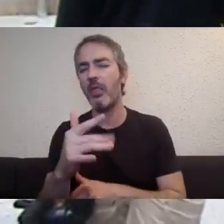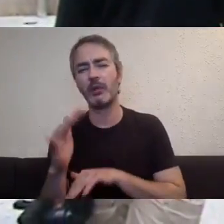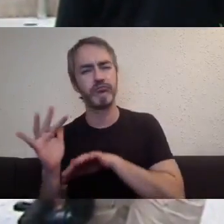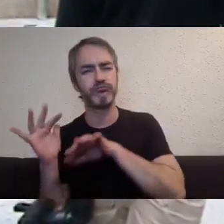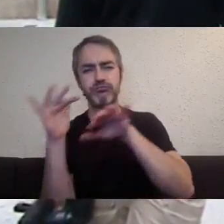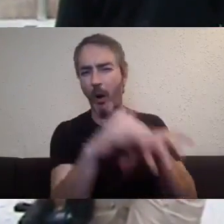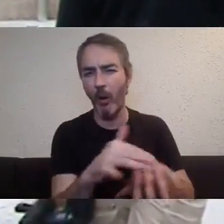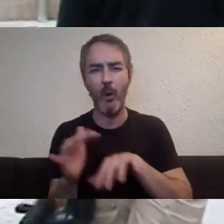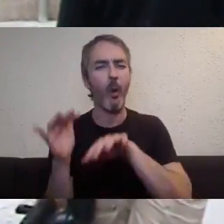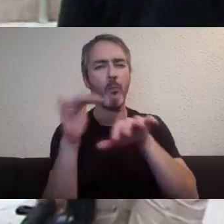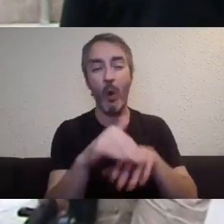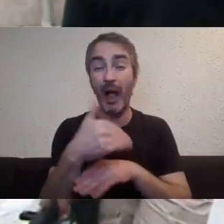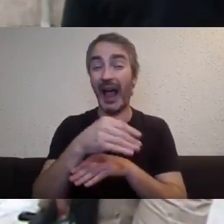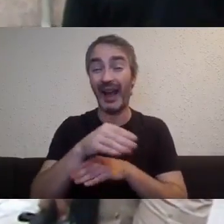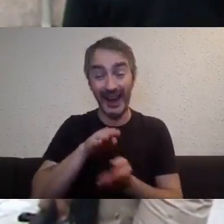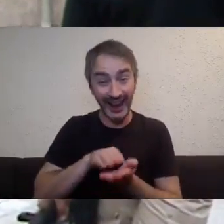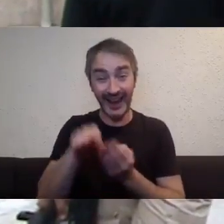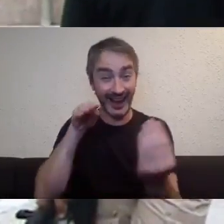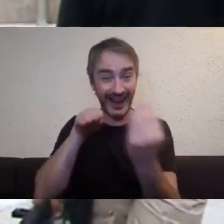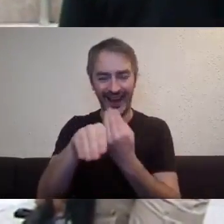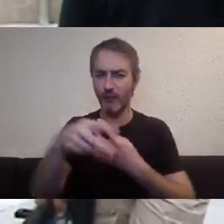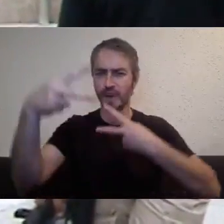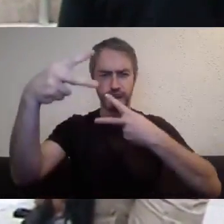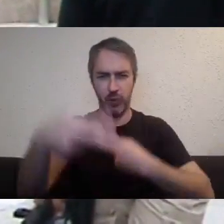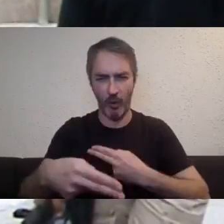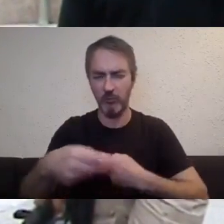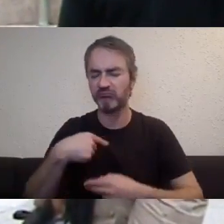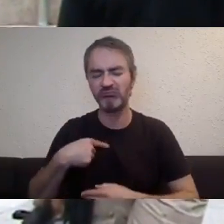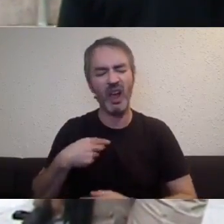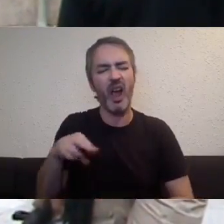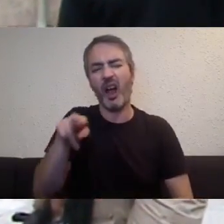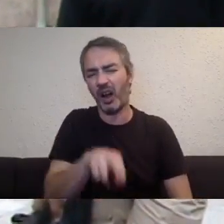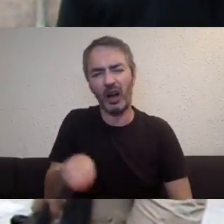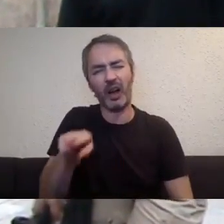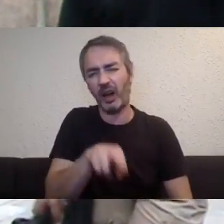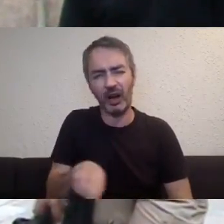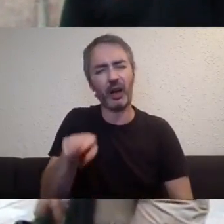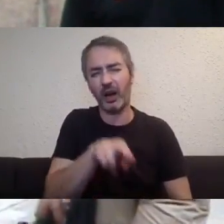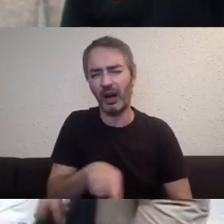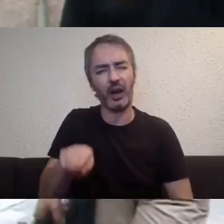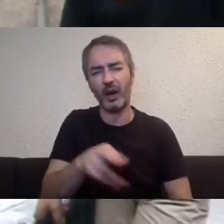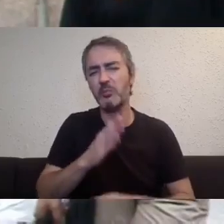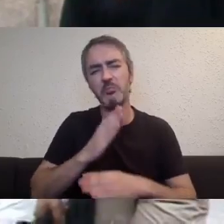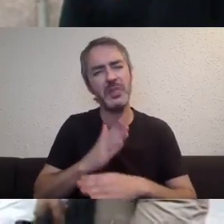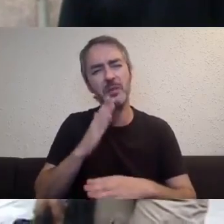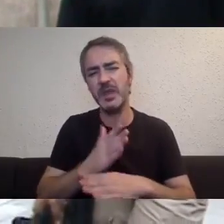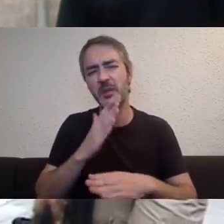del districte que van durar cada divendres, tallàvem el trànsit i sense cansar-s'hi,